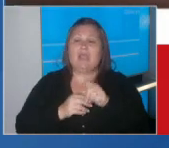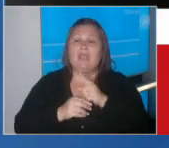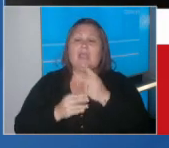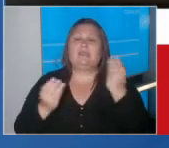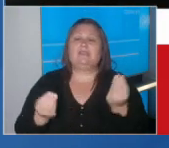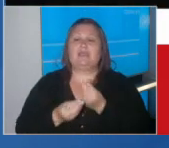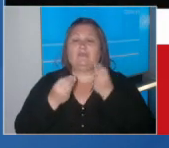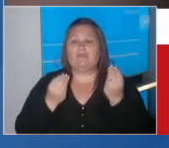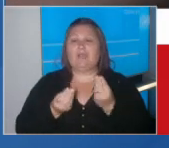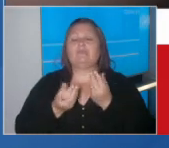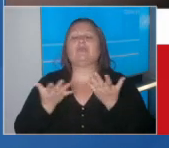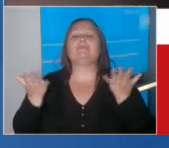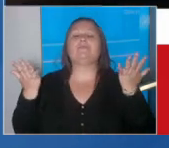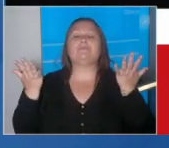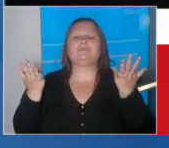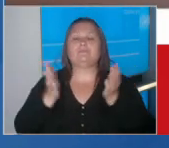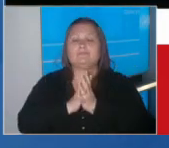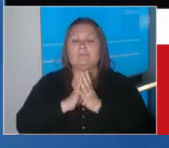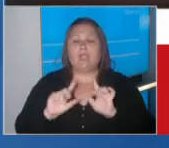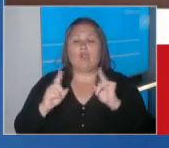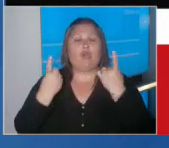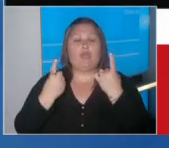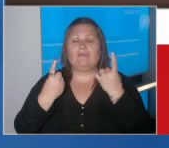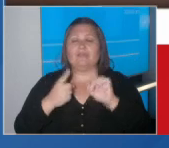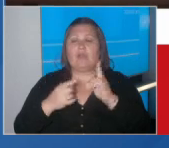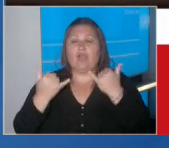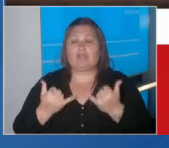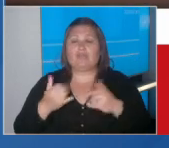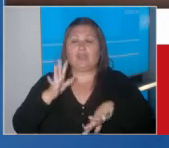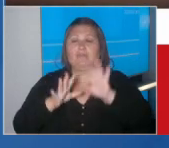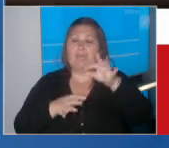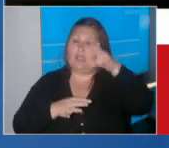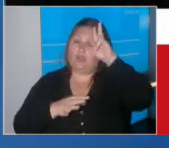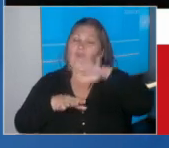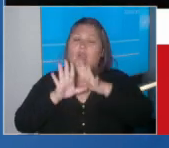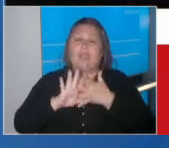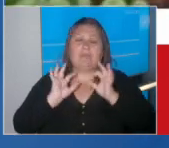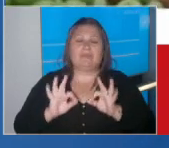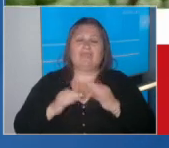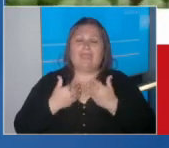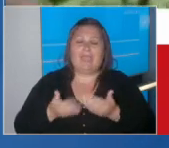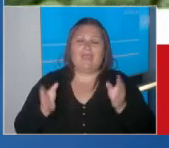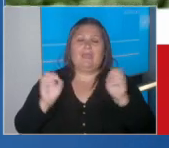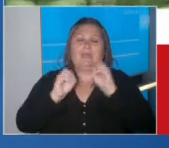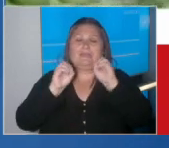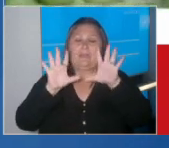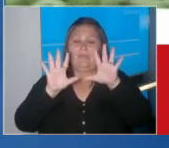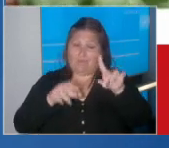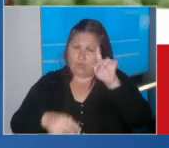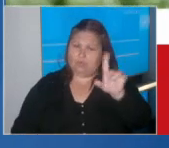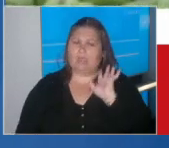דברים שפשוט קורים, וזה לא שעכשיו נצביע ליכוד והכל יהיה בסדר. אין קסמים, והוא הראשון לדעת את